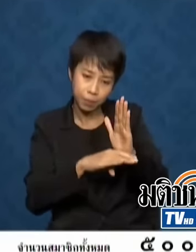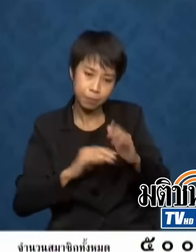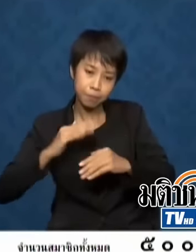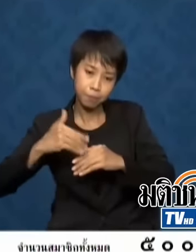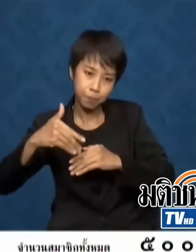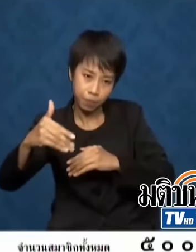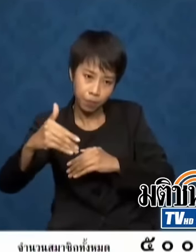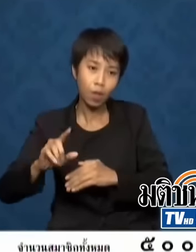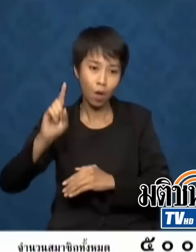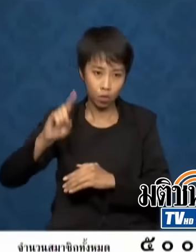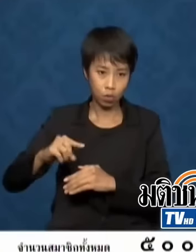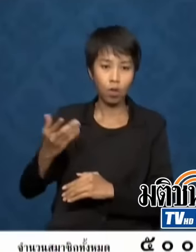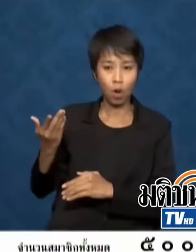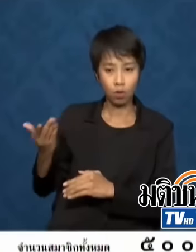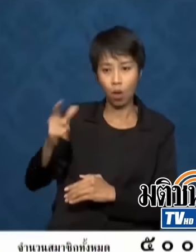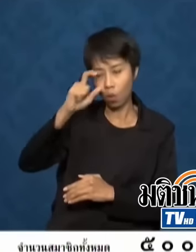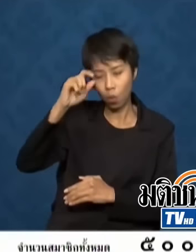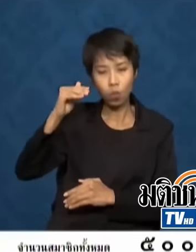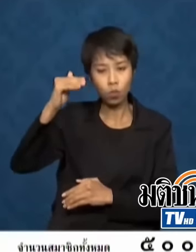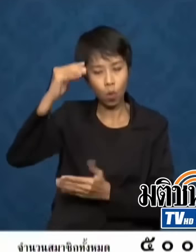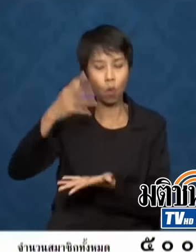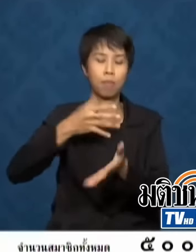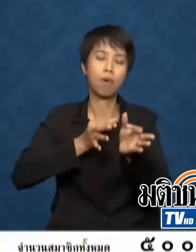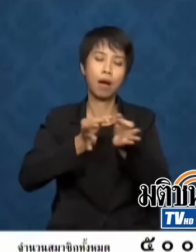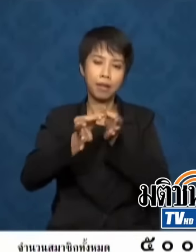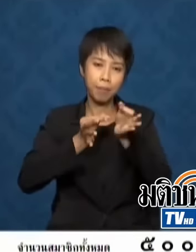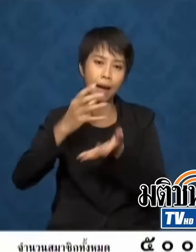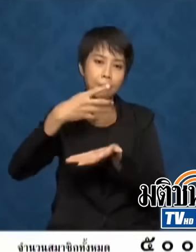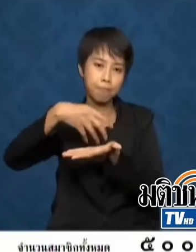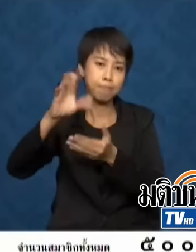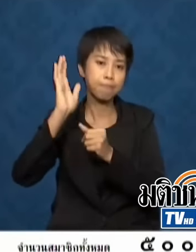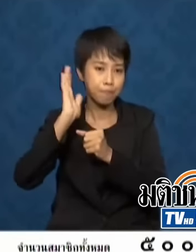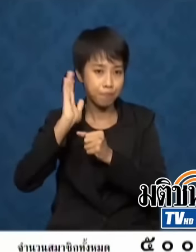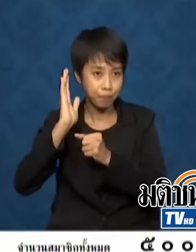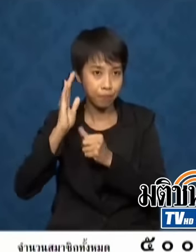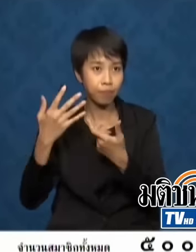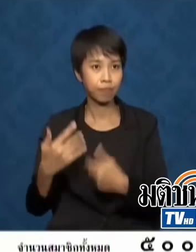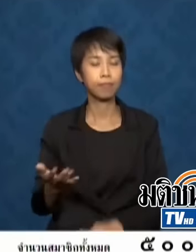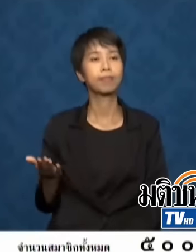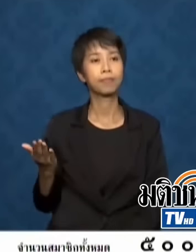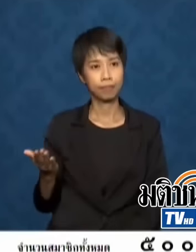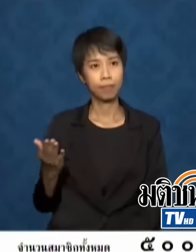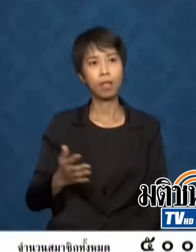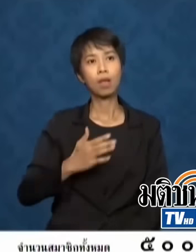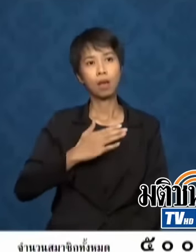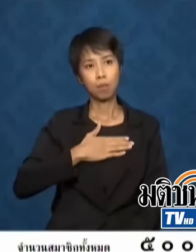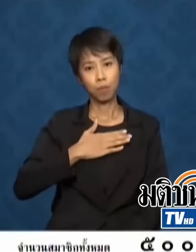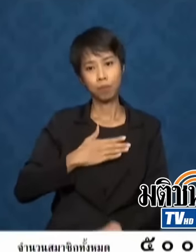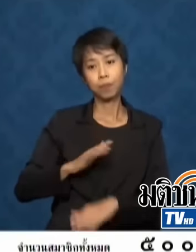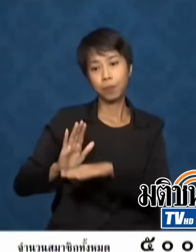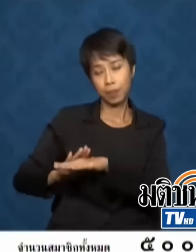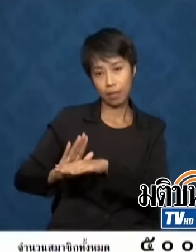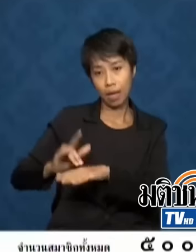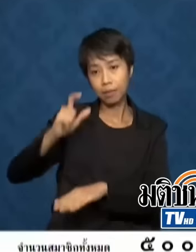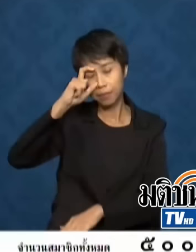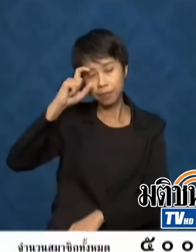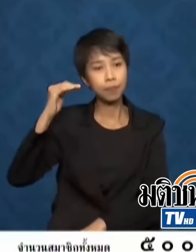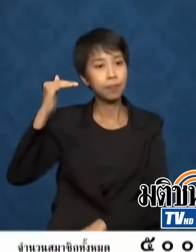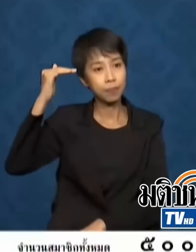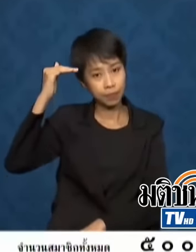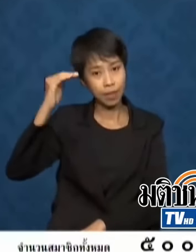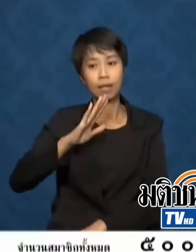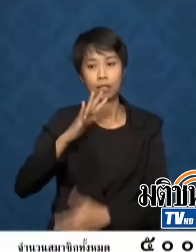ฟังคุณรังสิมันโรมต่อไป ครับ แต่ว่าในระหว่างที่จะถามต่อไปนะครับผมอยากจะเตือนคุณรังสิมันว่ามี